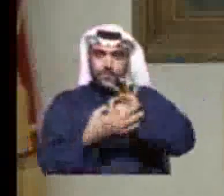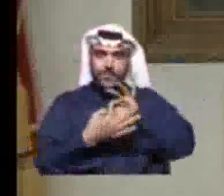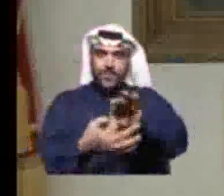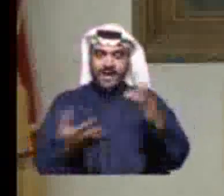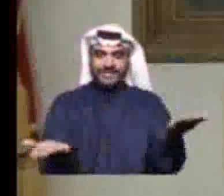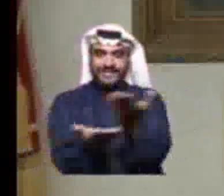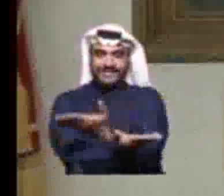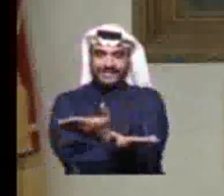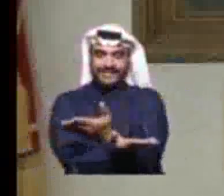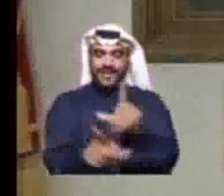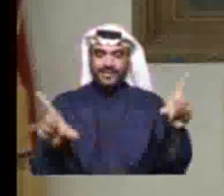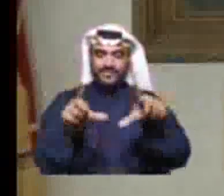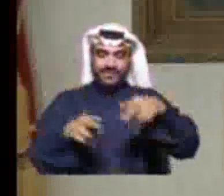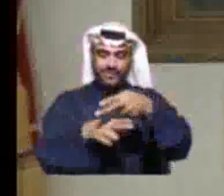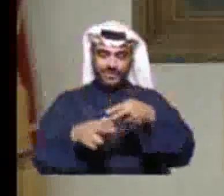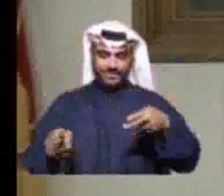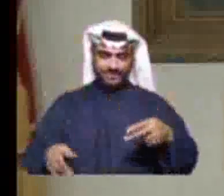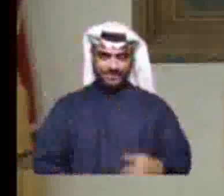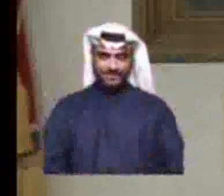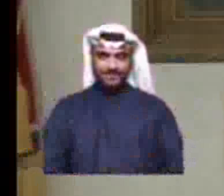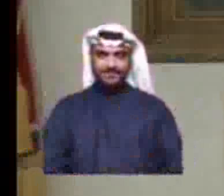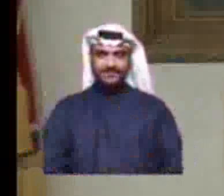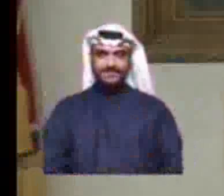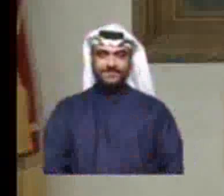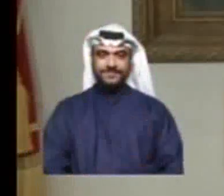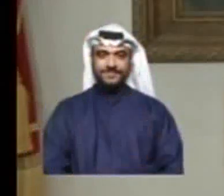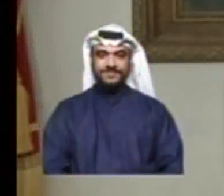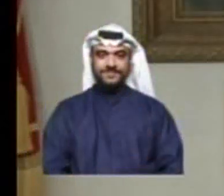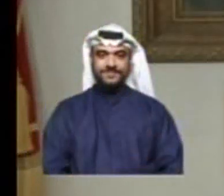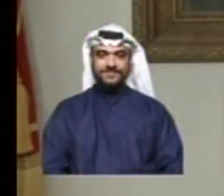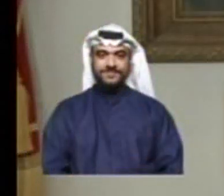من الطيران المدني يوسف صفر، تلفزيون دولة الكويت.